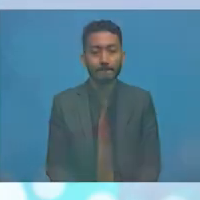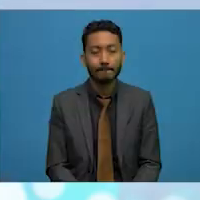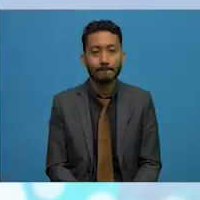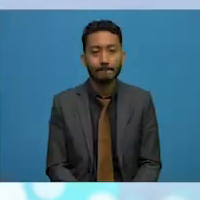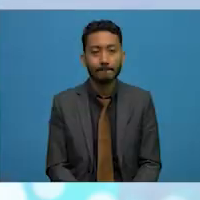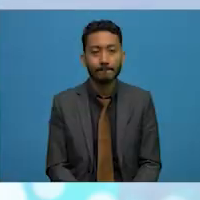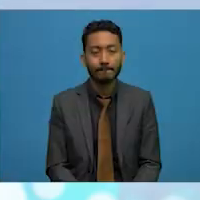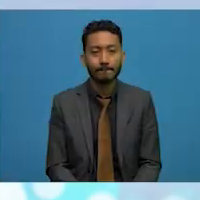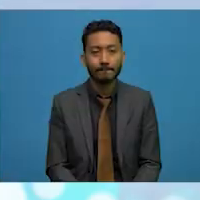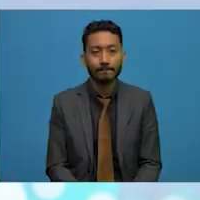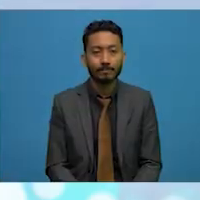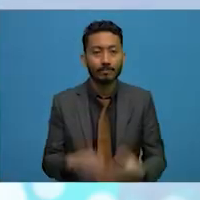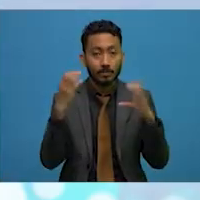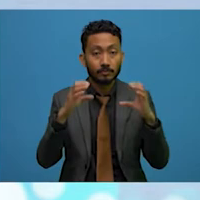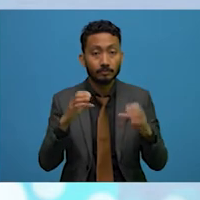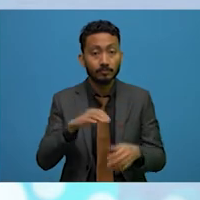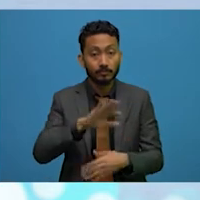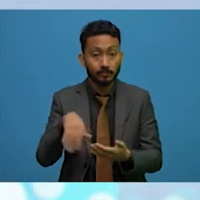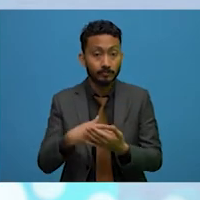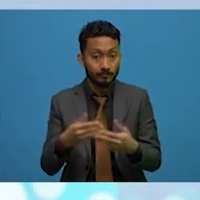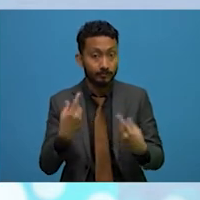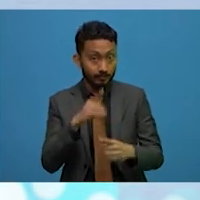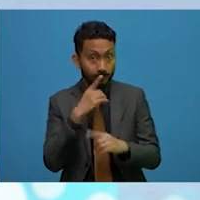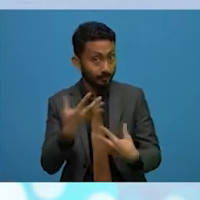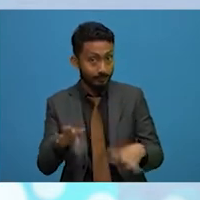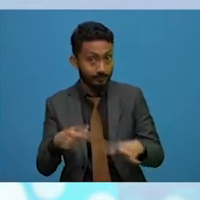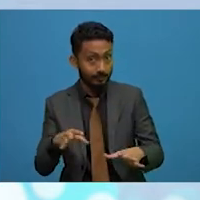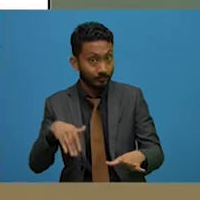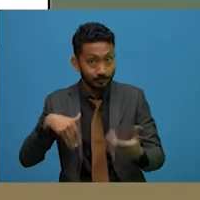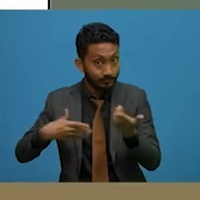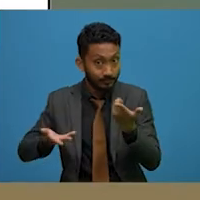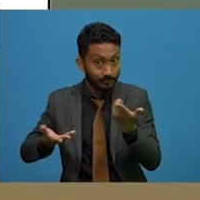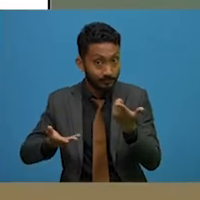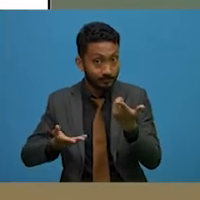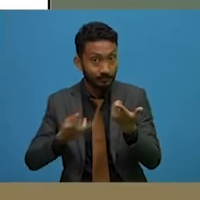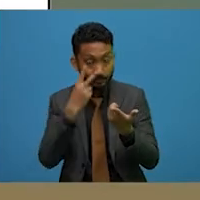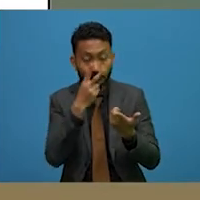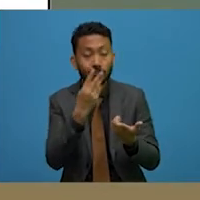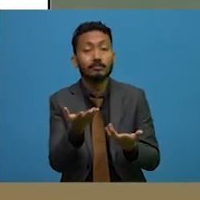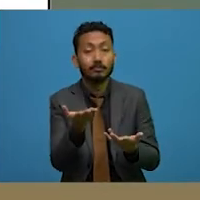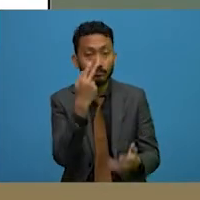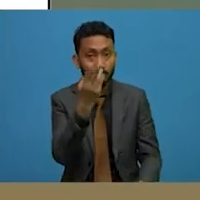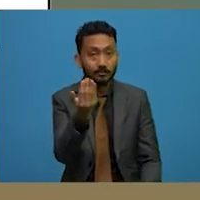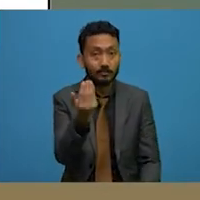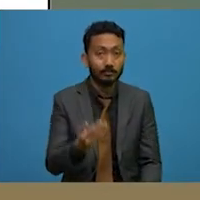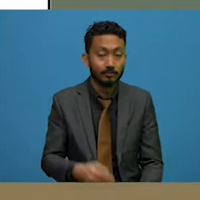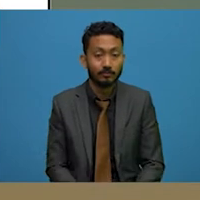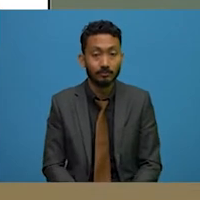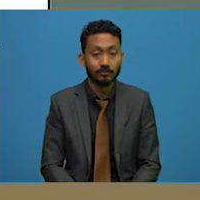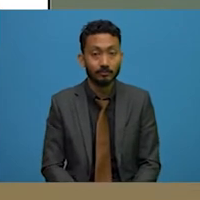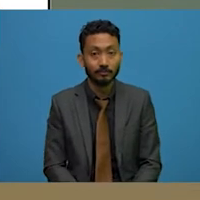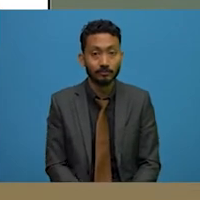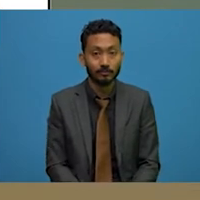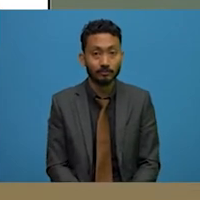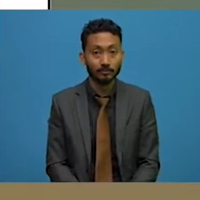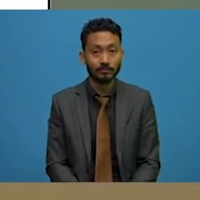Cikgu pasti pelajar dapat menjawab. Mari kita lihat jawapannya. Salah satu pertimbangan yang perlu diambil kira